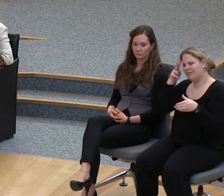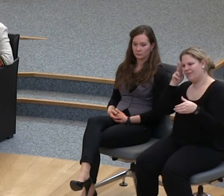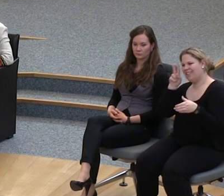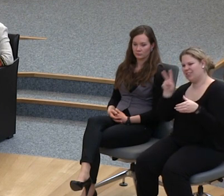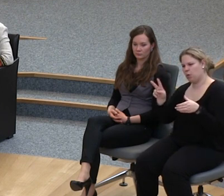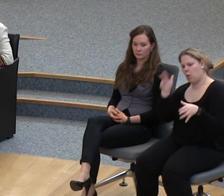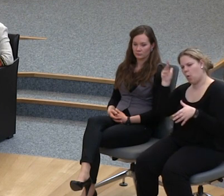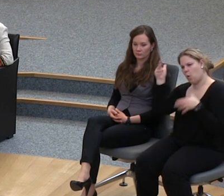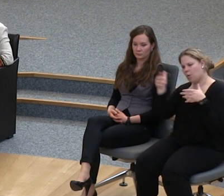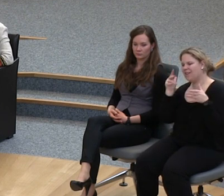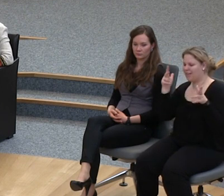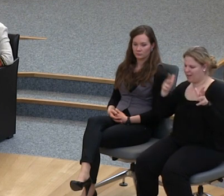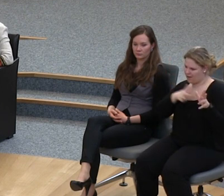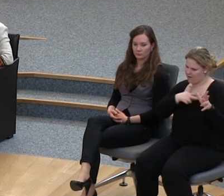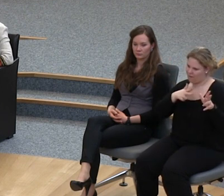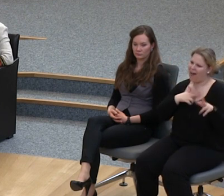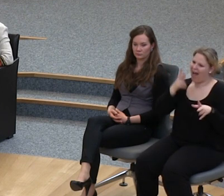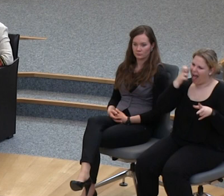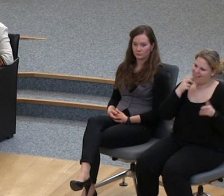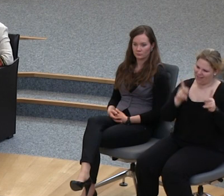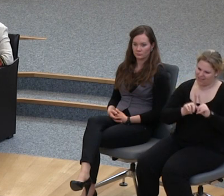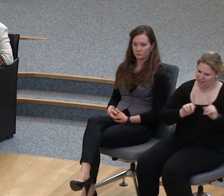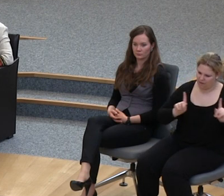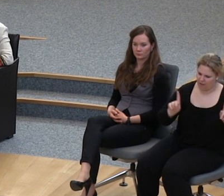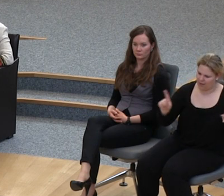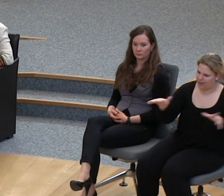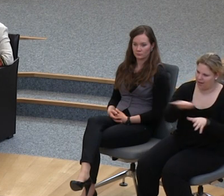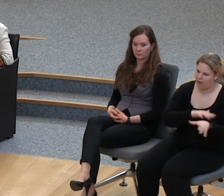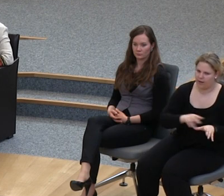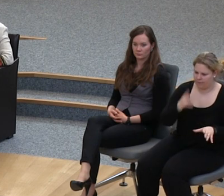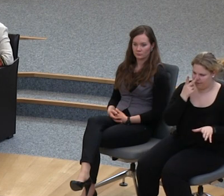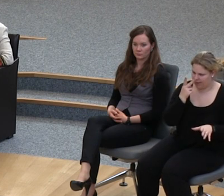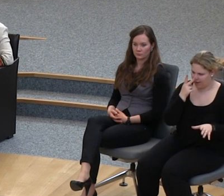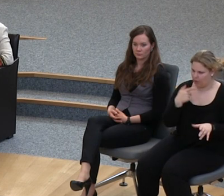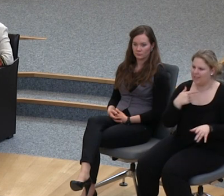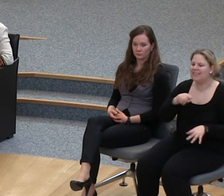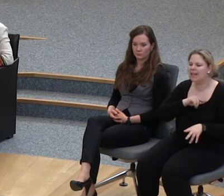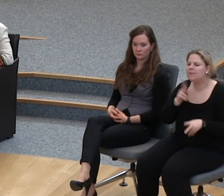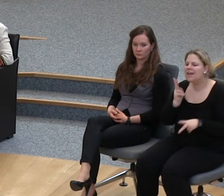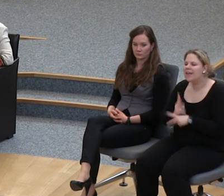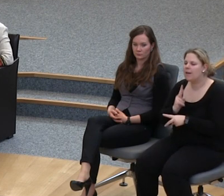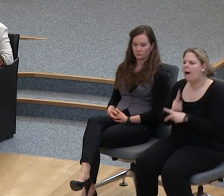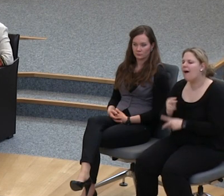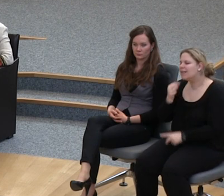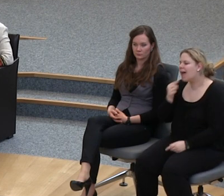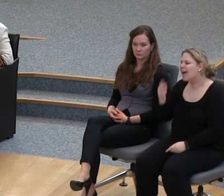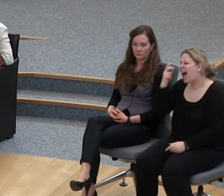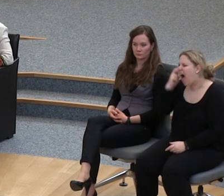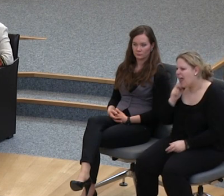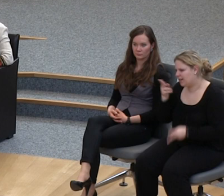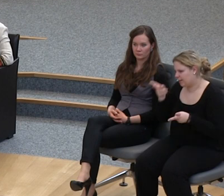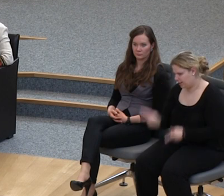gutes, altengerechtes Quartier aussehen. Und ich rede immer von altengerechten Quartier. Wir sind hier in